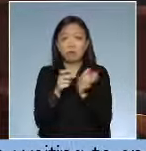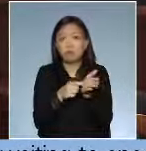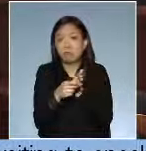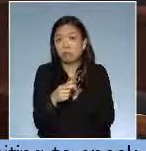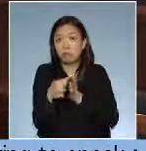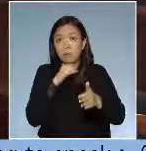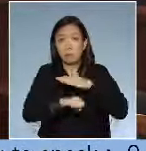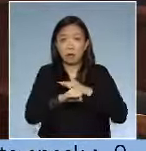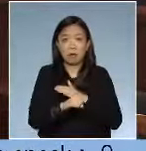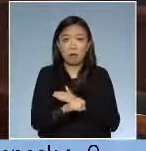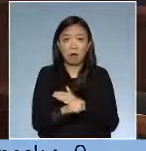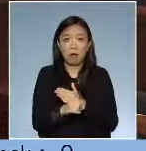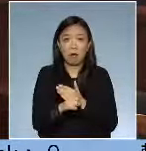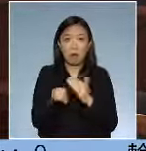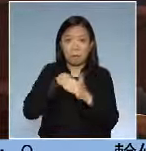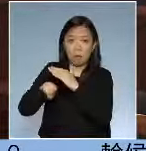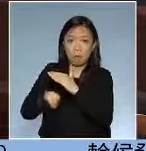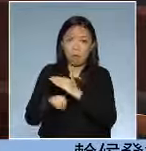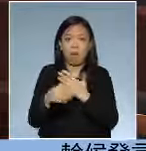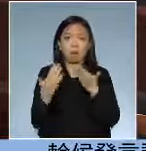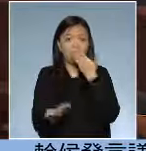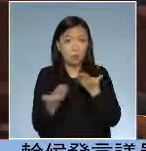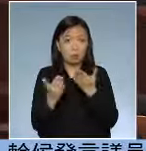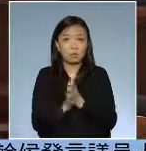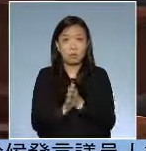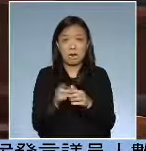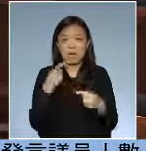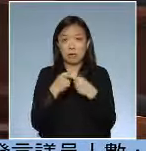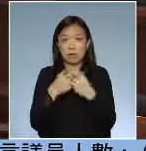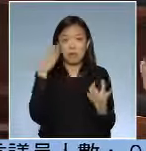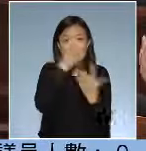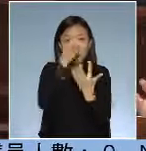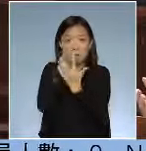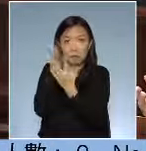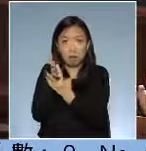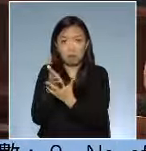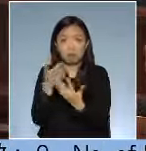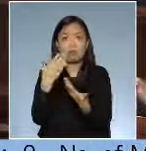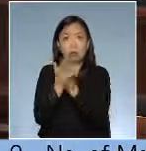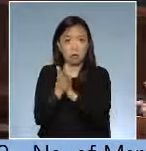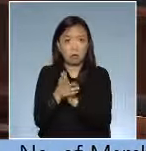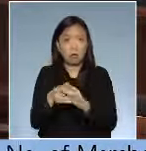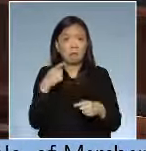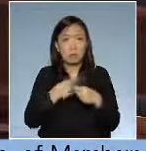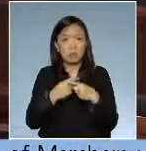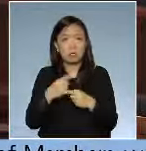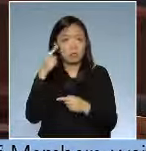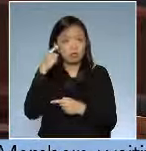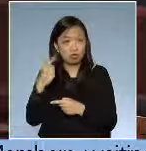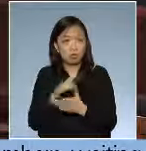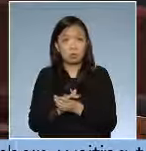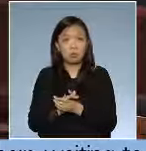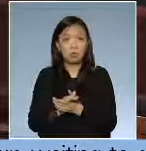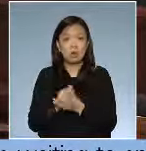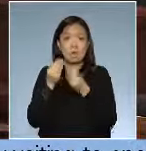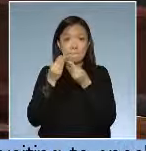你，侮辱其他人，甚至去衝擊。呢啲係咪就係我哋想俾到我哋